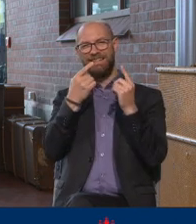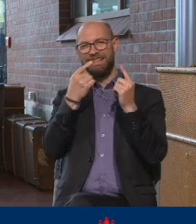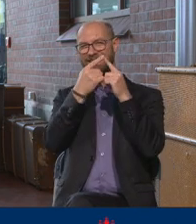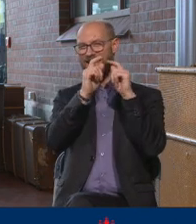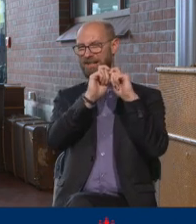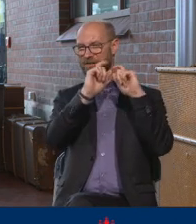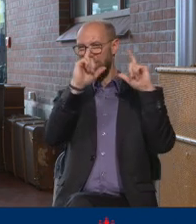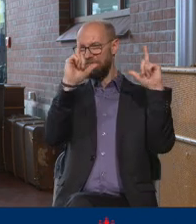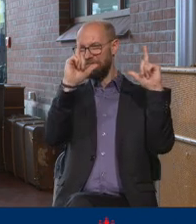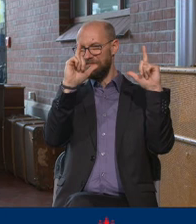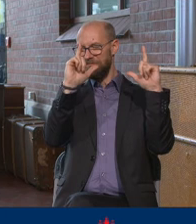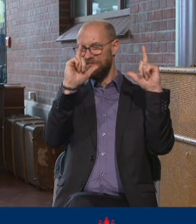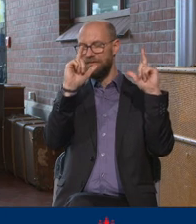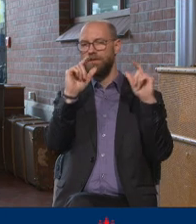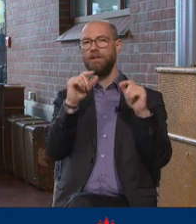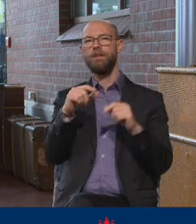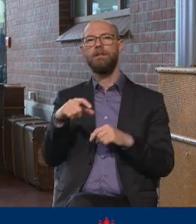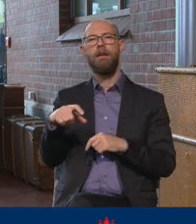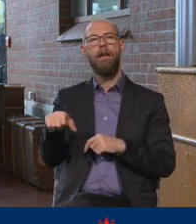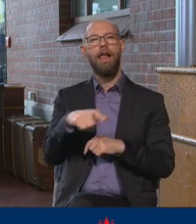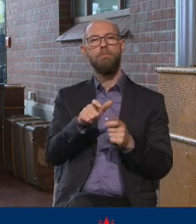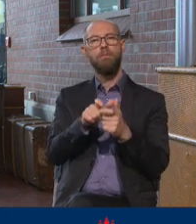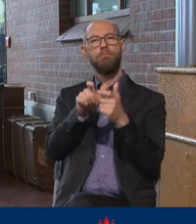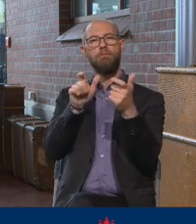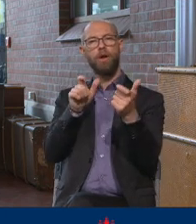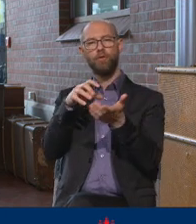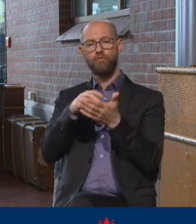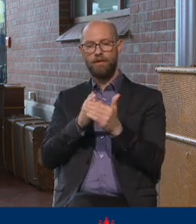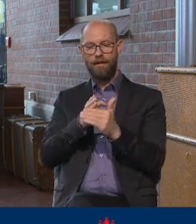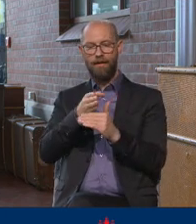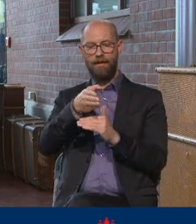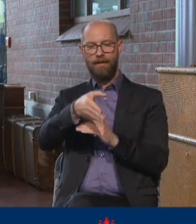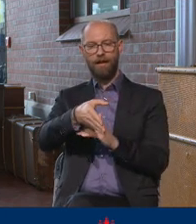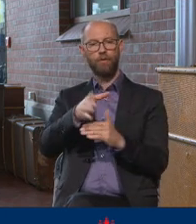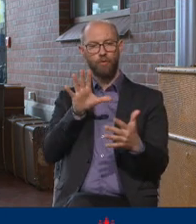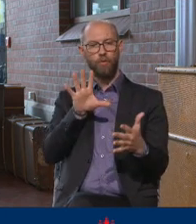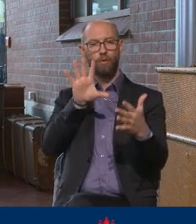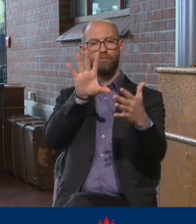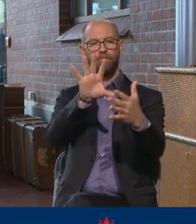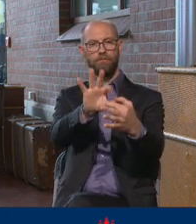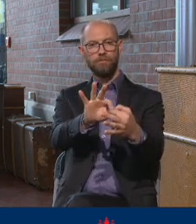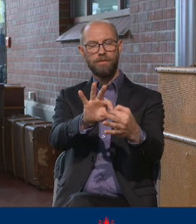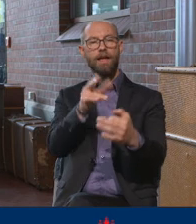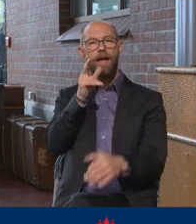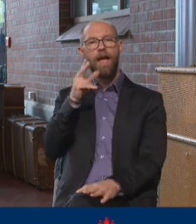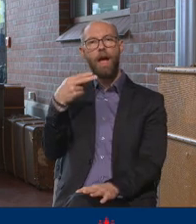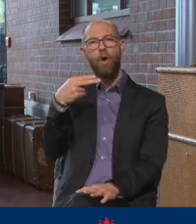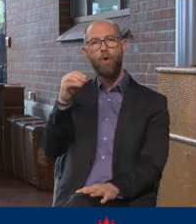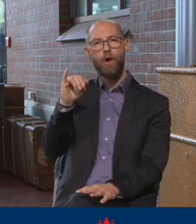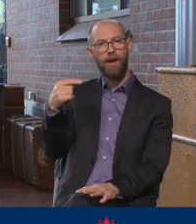stadteingang an den elbbrücken eingebettet sind und ich will es nur noch einmal deutlich machen erhöhen hat ist ja angehen